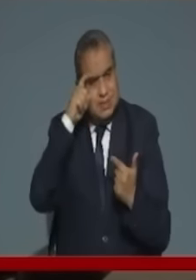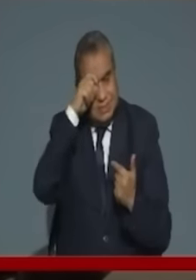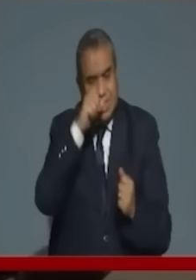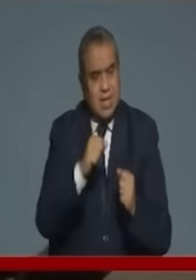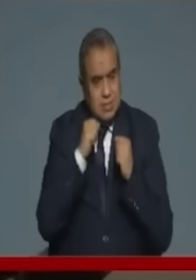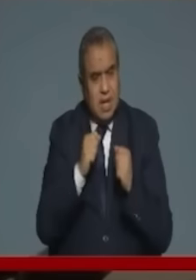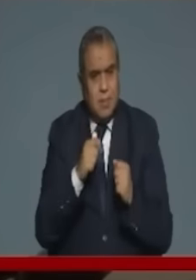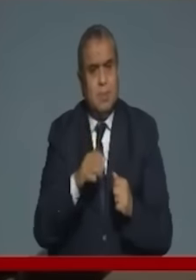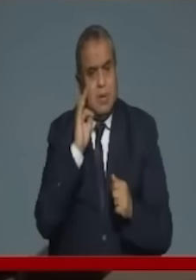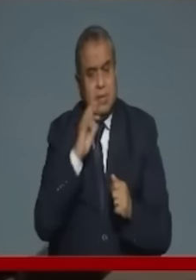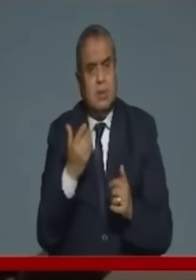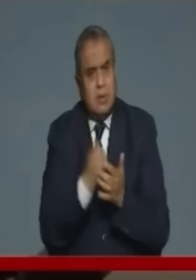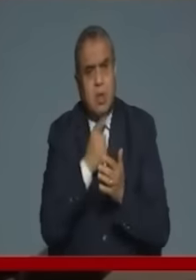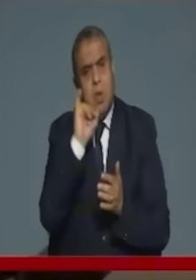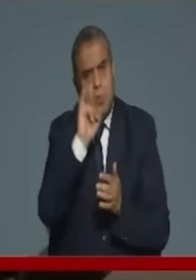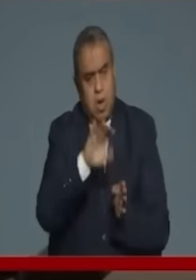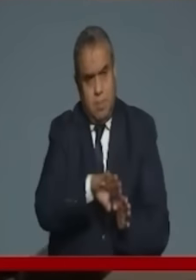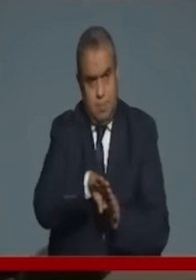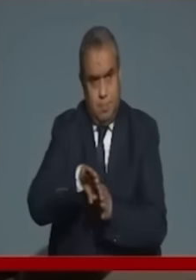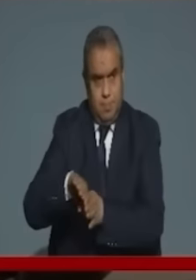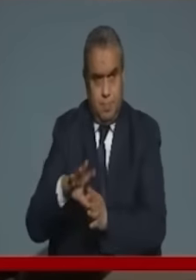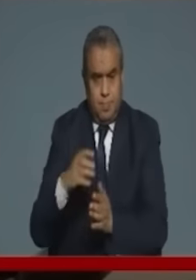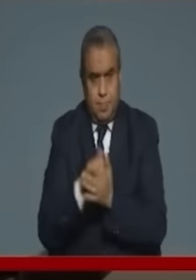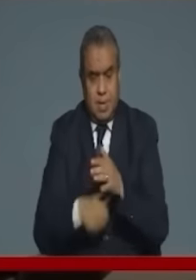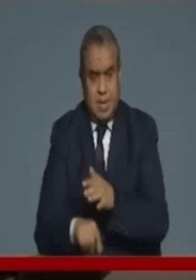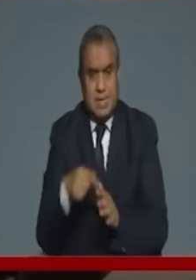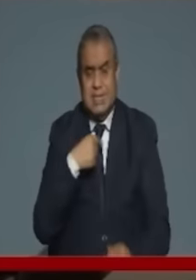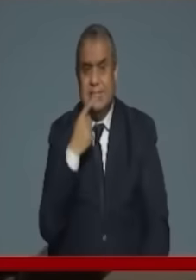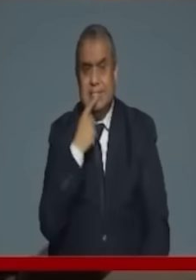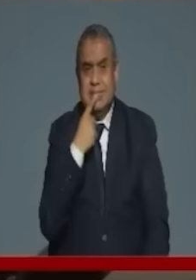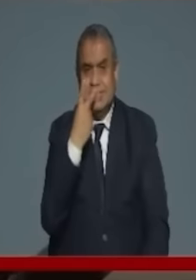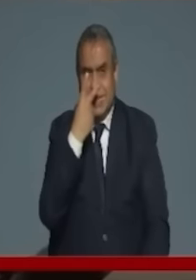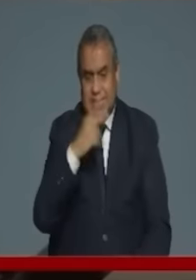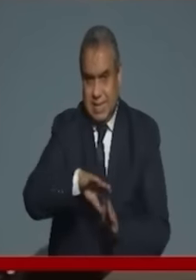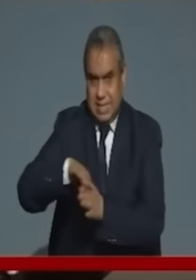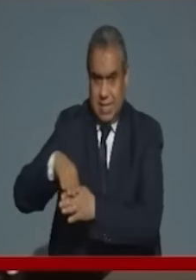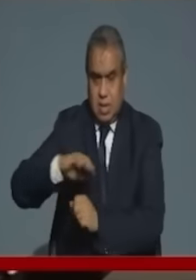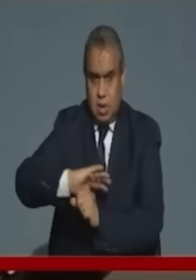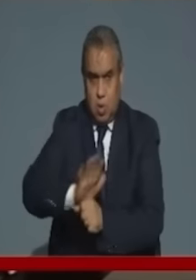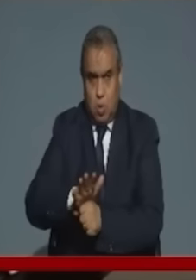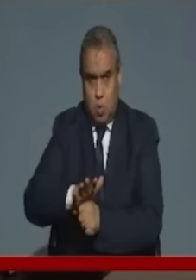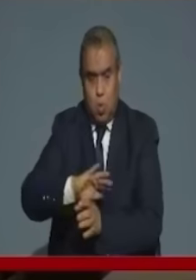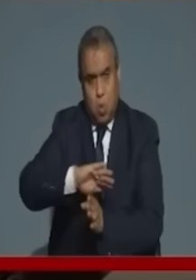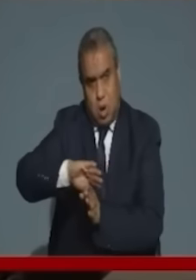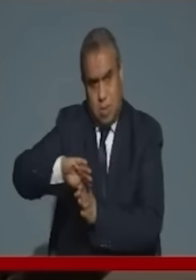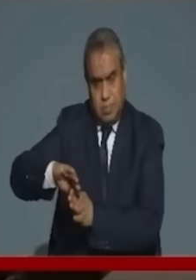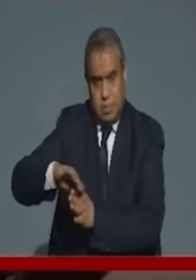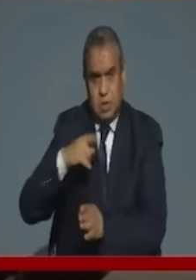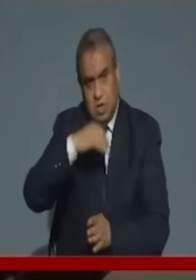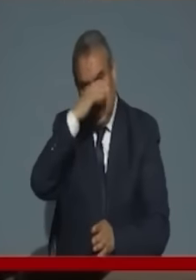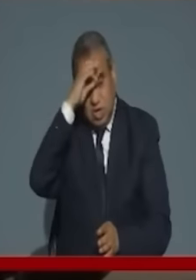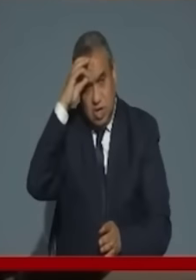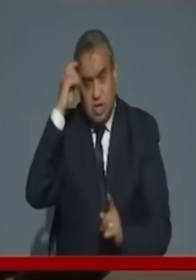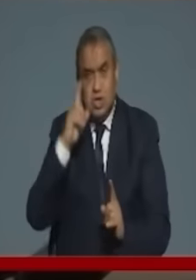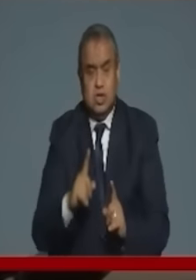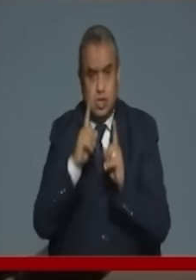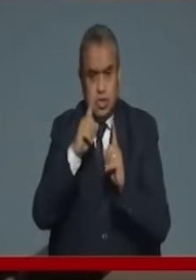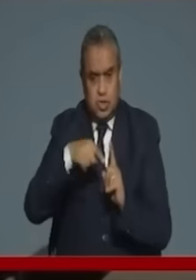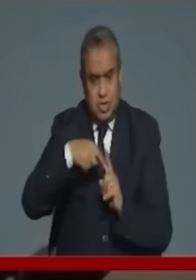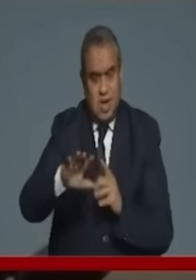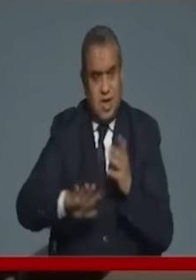سيئه. فالمهم فجت كورونا عادت سنتين، ثم بعد كده ابتدينا نقول يعني ان شاء الله خلاص الازمه